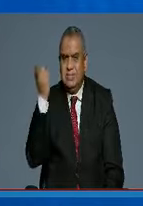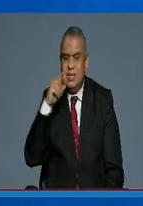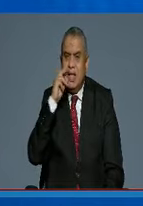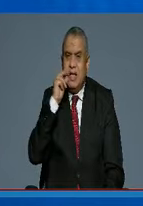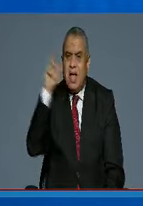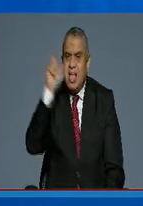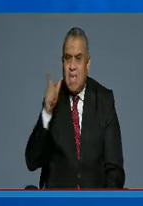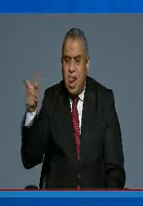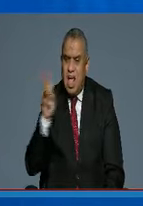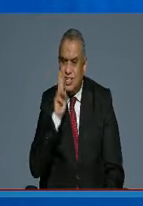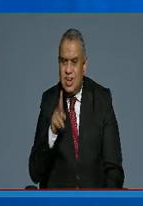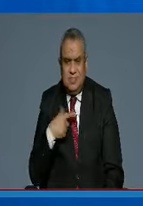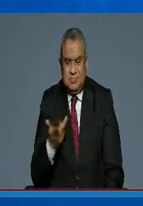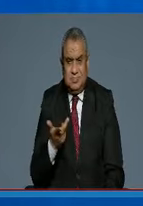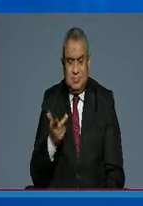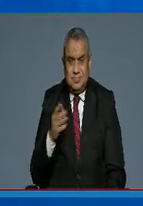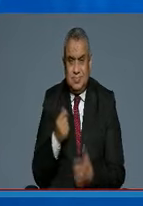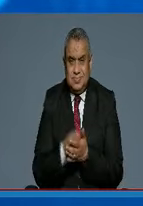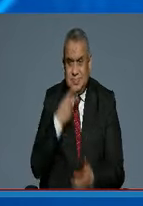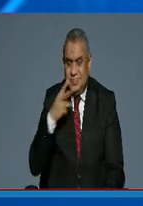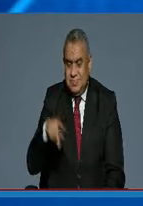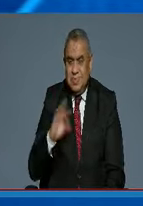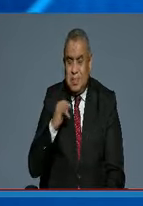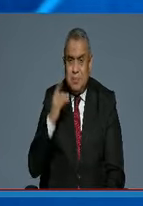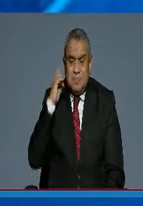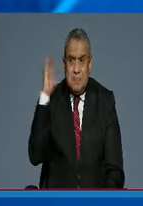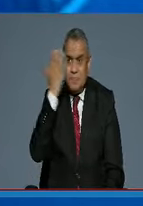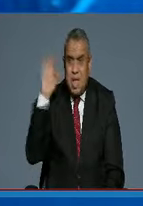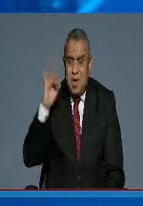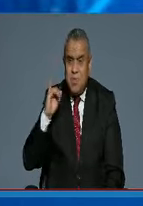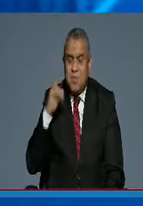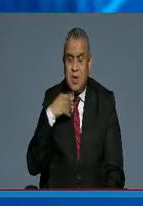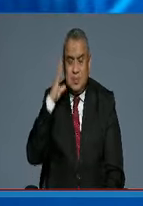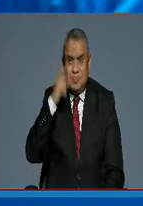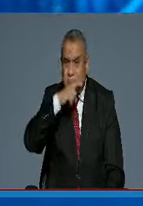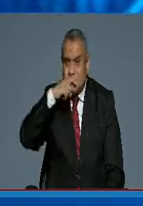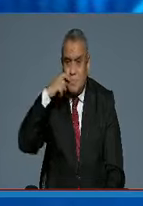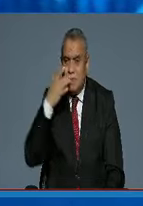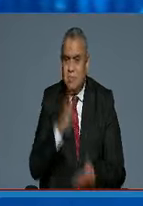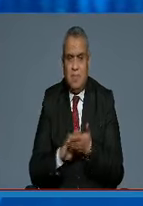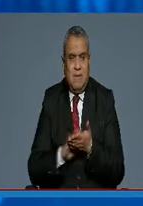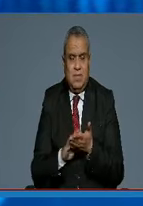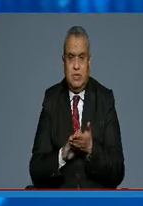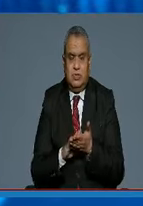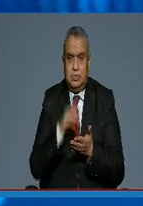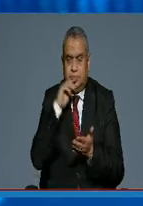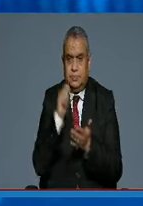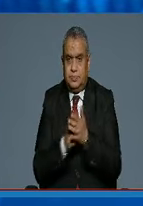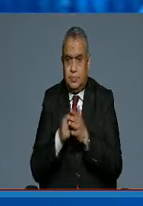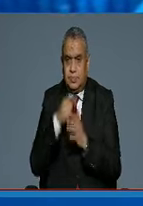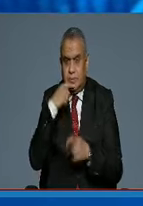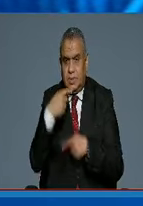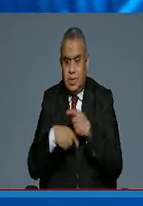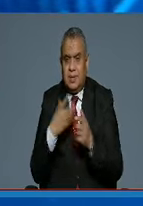على المباراه احنا ما عملناش حاجه حلوه ودي حكايه كبيره ممكن نتكلم عنها بكره